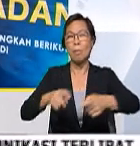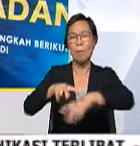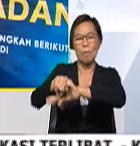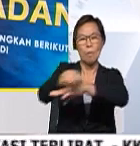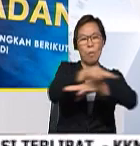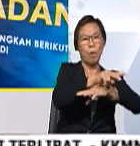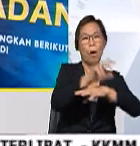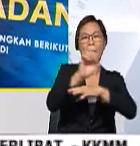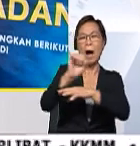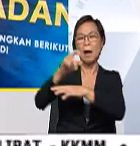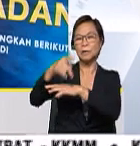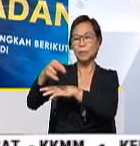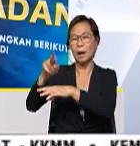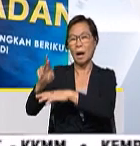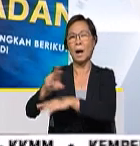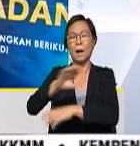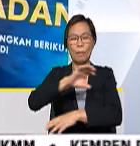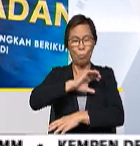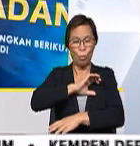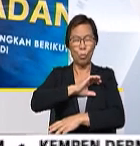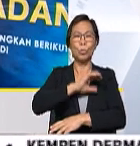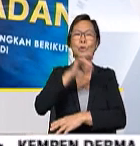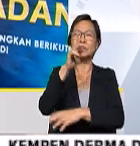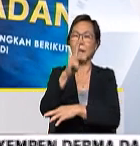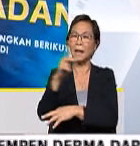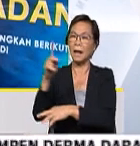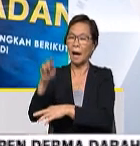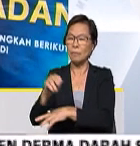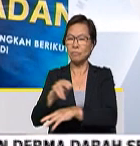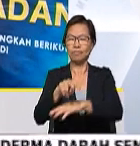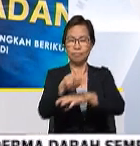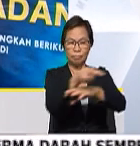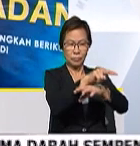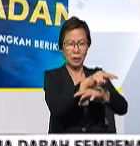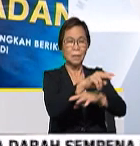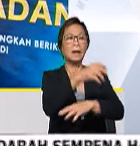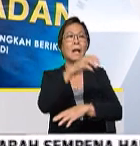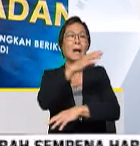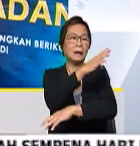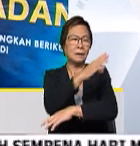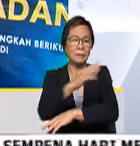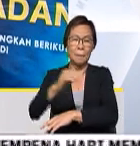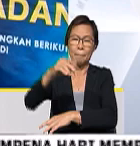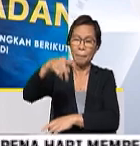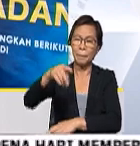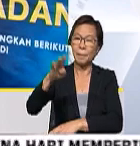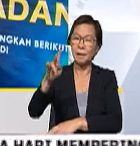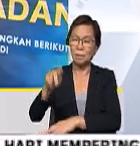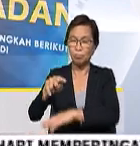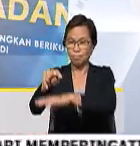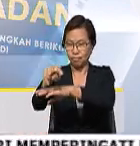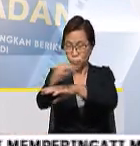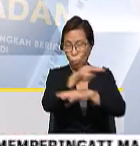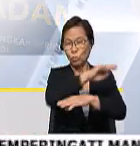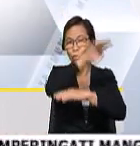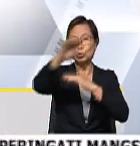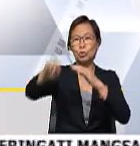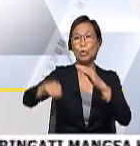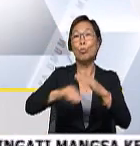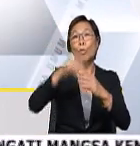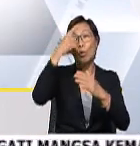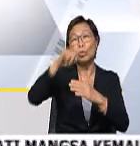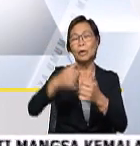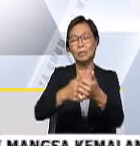Raya SPR, PDRM, Kementerian Kesihatan dan pihak berkuasa tempatan PBT dan semua ini dalam usaha kita